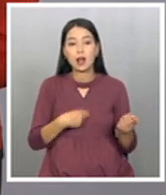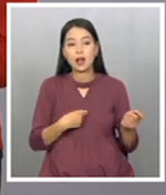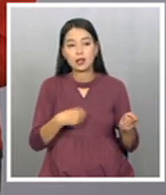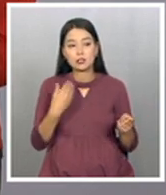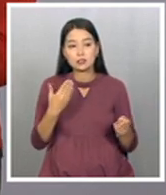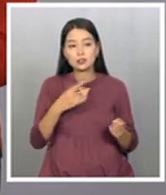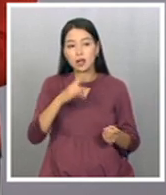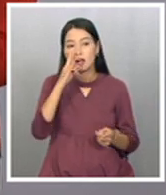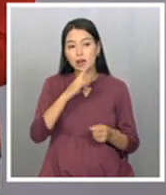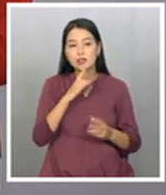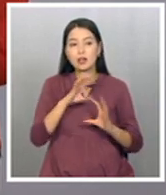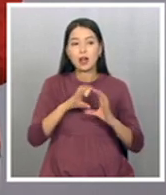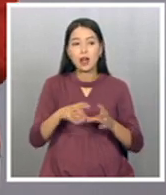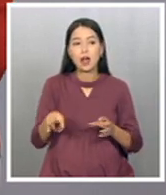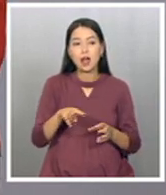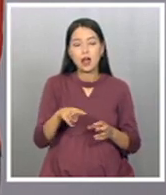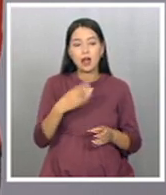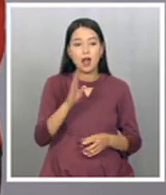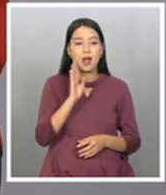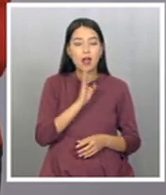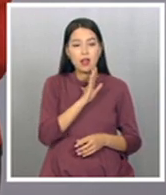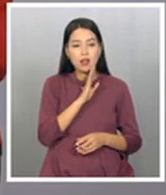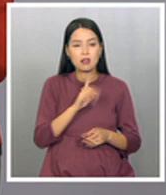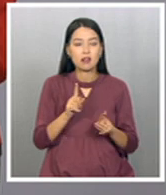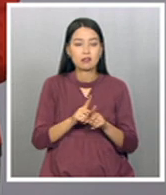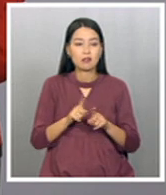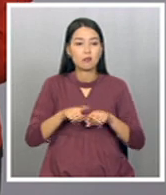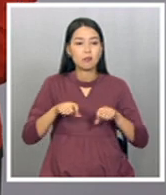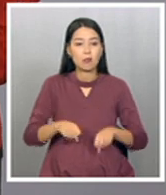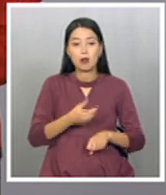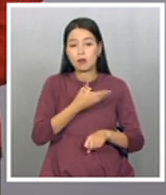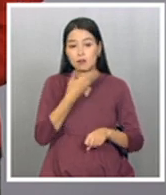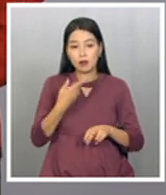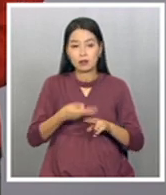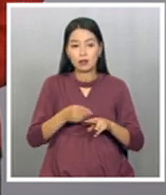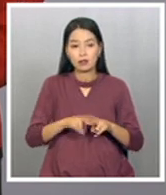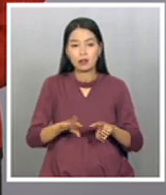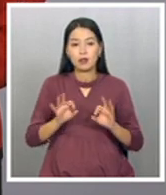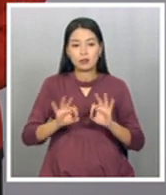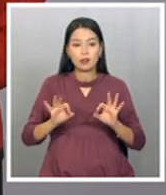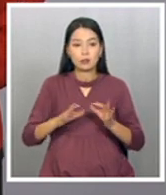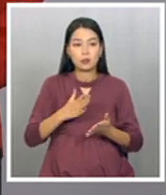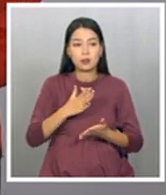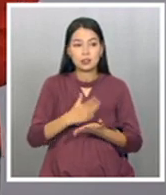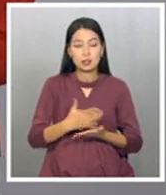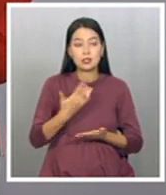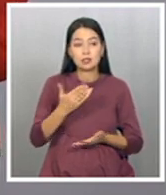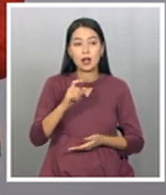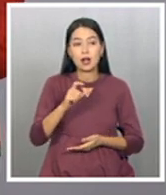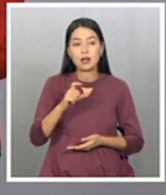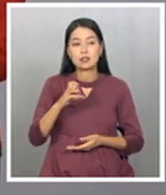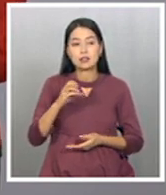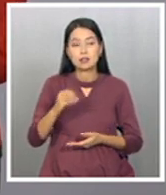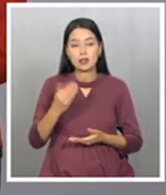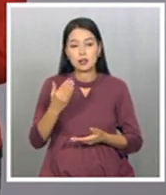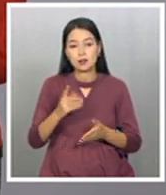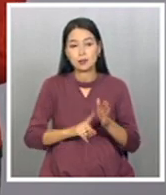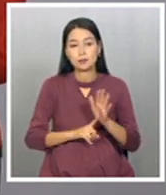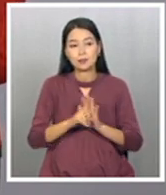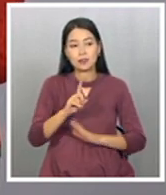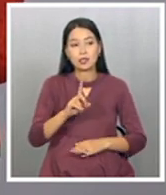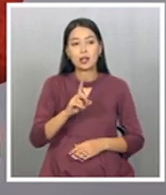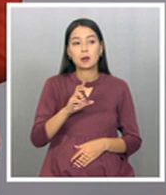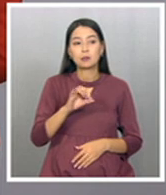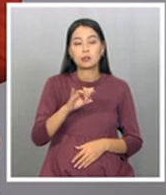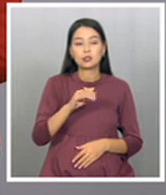әйел теңсіздігін талдап жазу. Енді эссені жазуға кірісейік. Біржан Сара